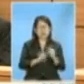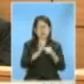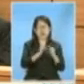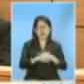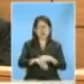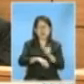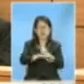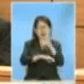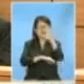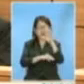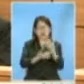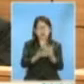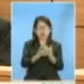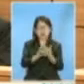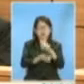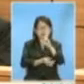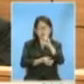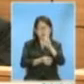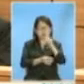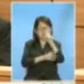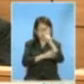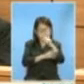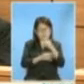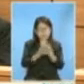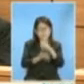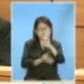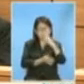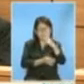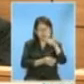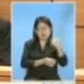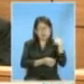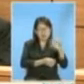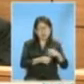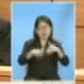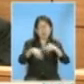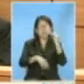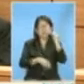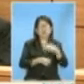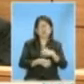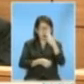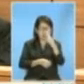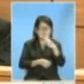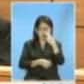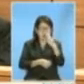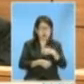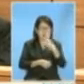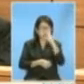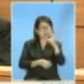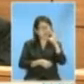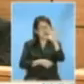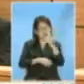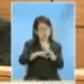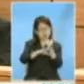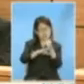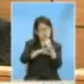านี่เรือน 75,000 ของสภาก็เป็นมีจริงครับพี่น้องประชาชนที่บ้านผมก็บอกว่าเขาอยากเห็นนาฬิกาเรือน 75,000 เนี่ย